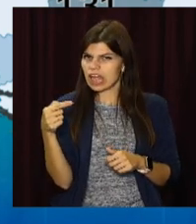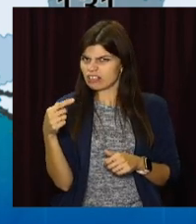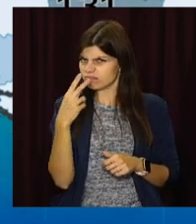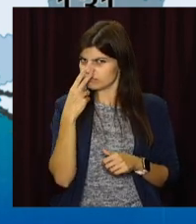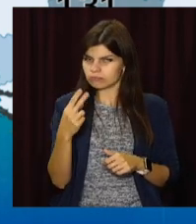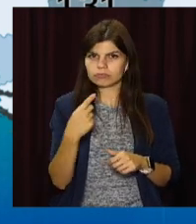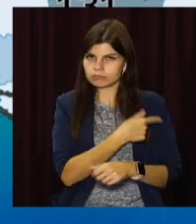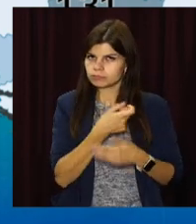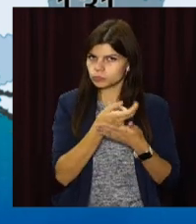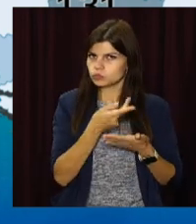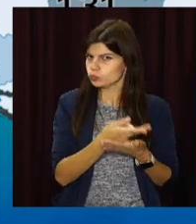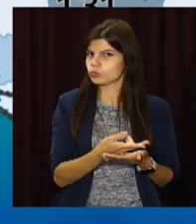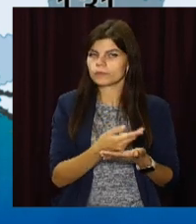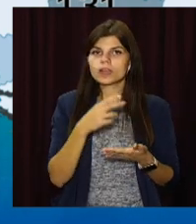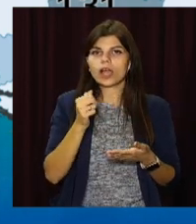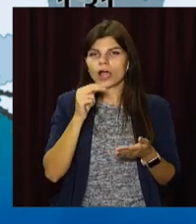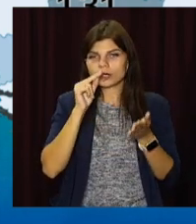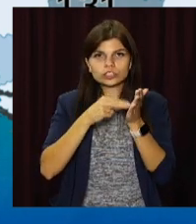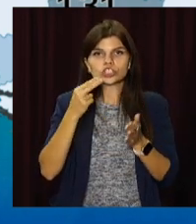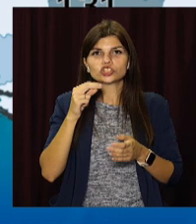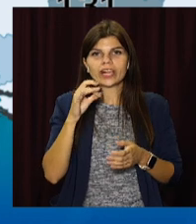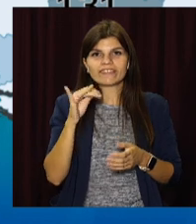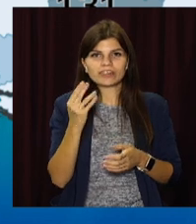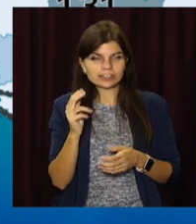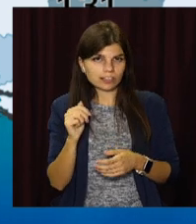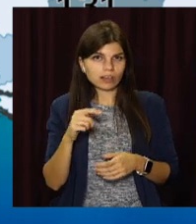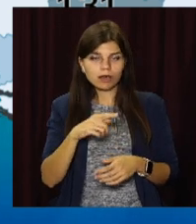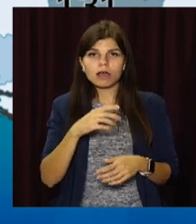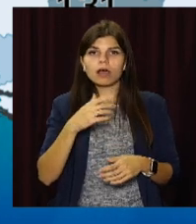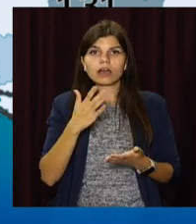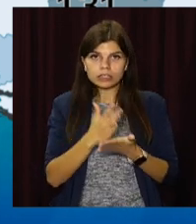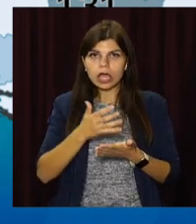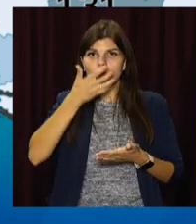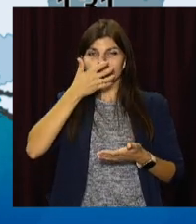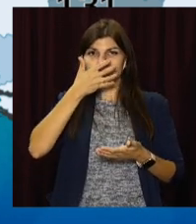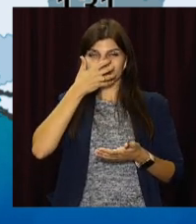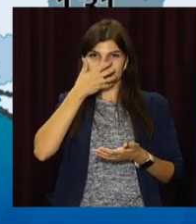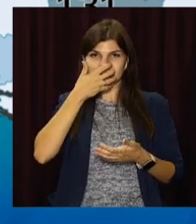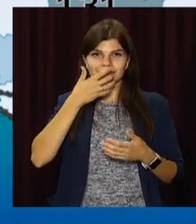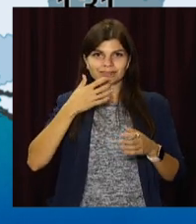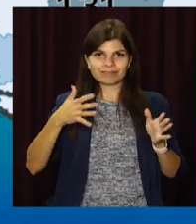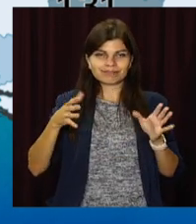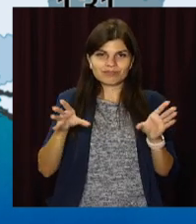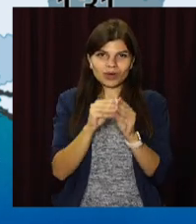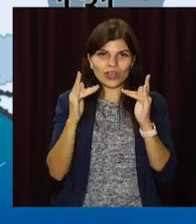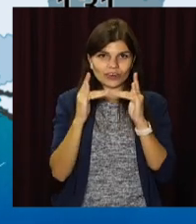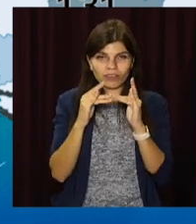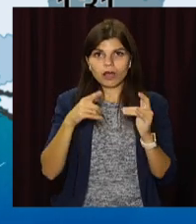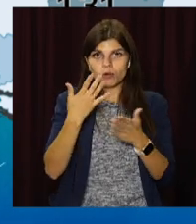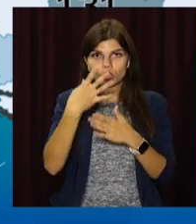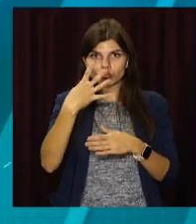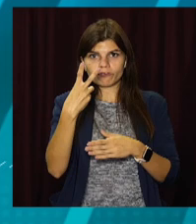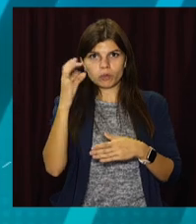динаміка госпіталізацій, а в Чернівецькій завантаженість ліжок з киснем перевищила 42%. На